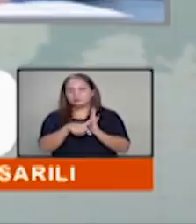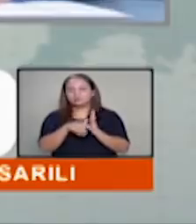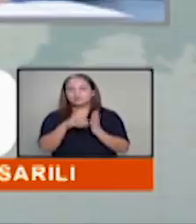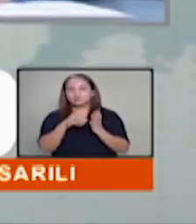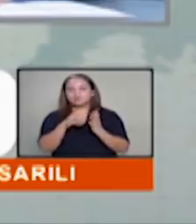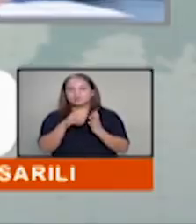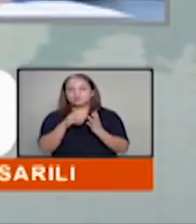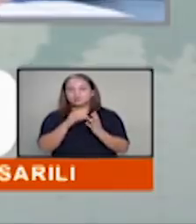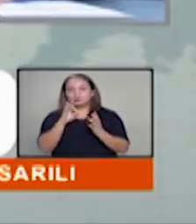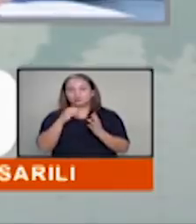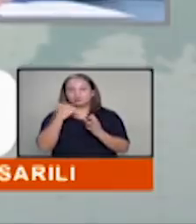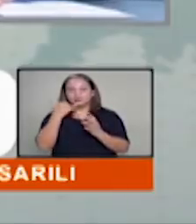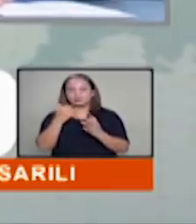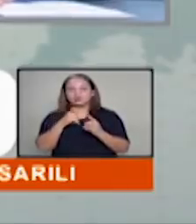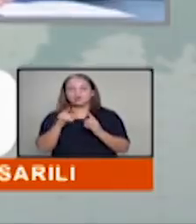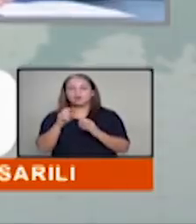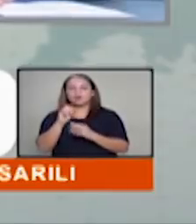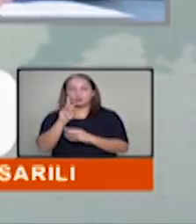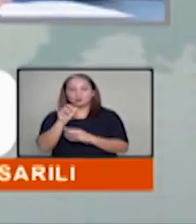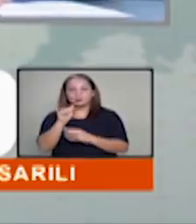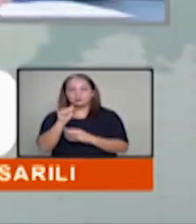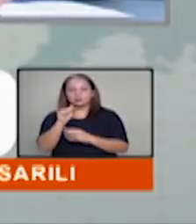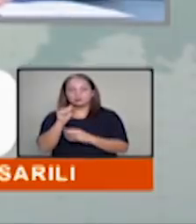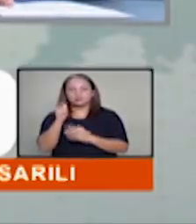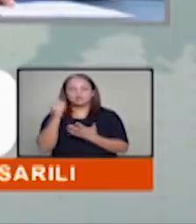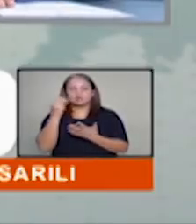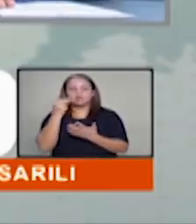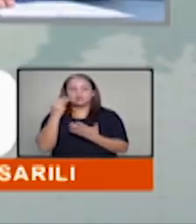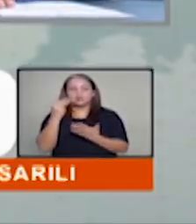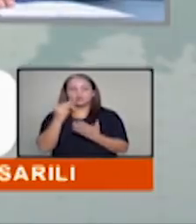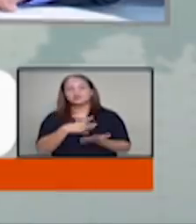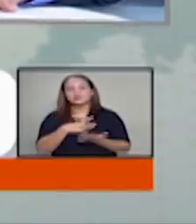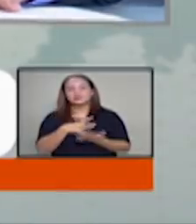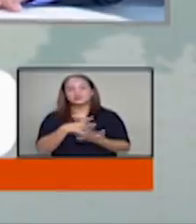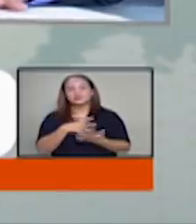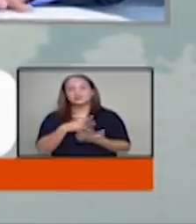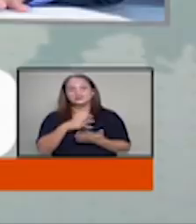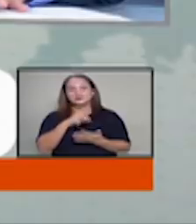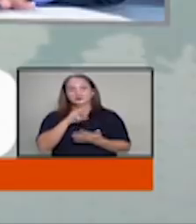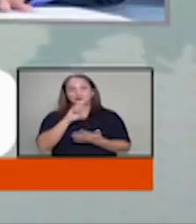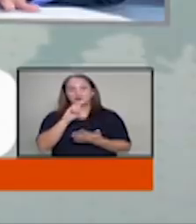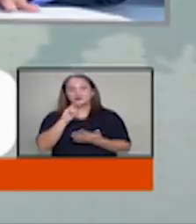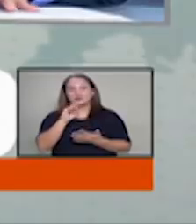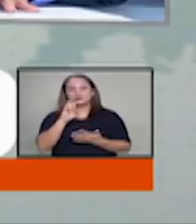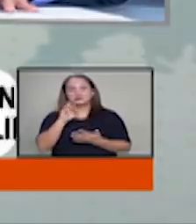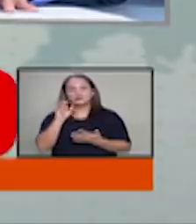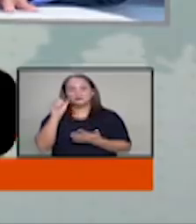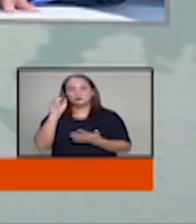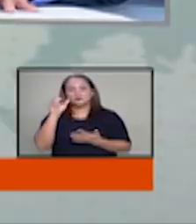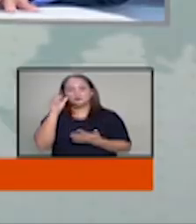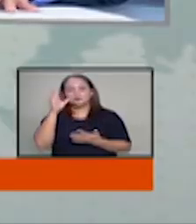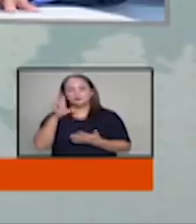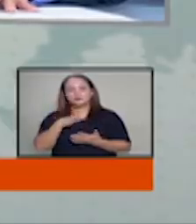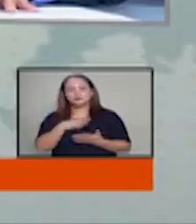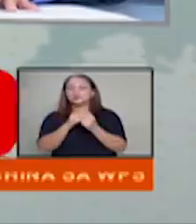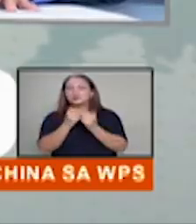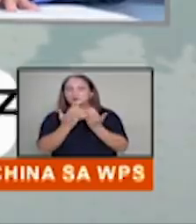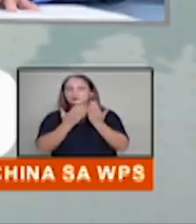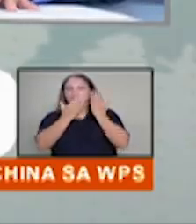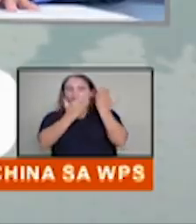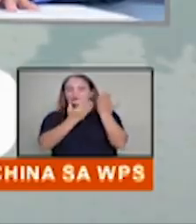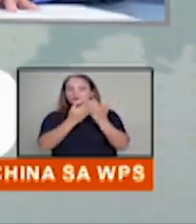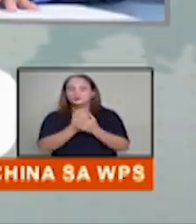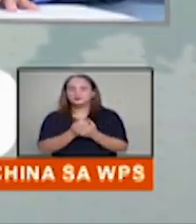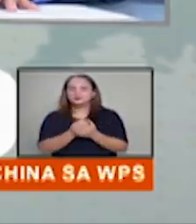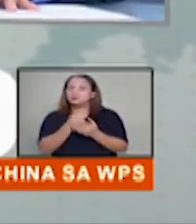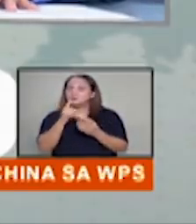Ma'am Marisa Cruz ng OWA, magandang tanghali po. Magandang tanghali po, Sir Raffy. Ma'am Marisa, meron naman po kaming bagong ilalapit sa inyo.